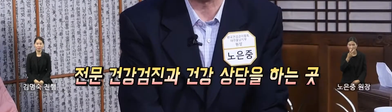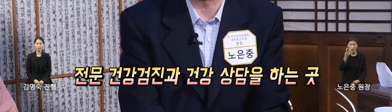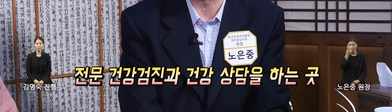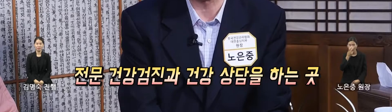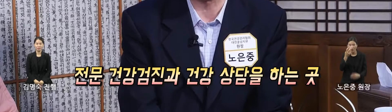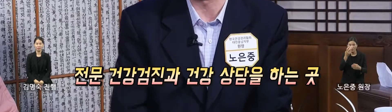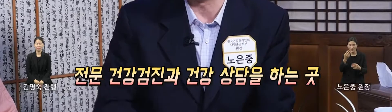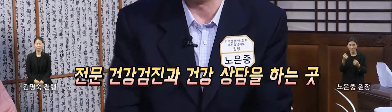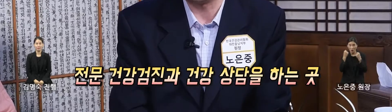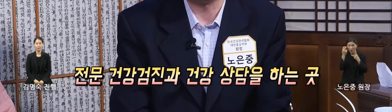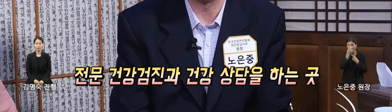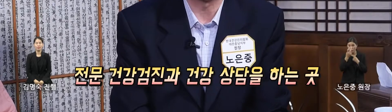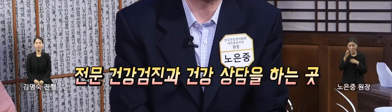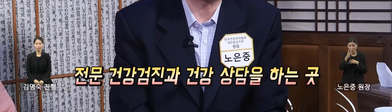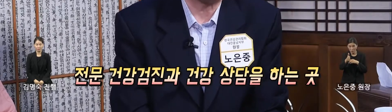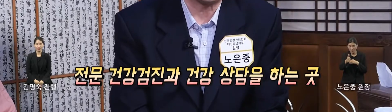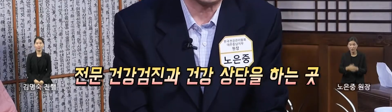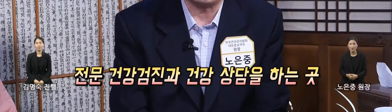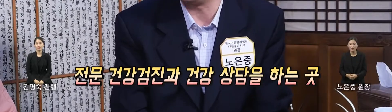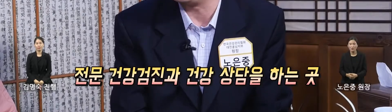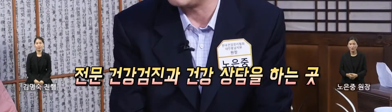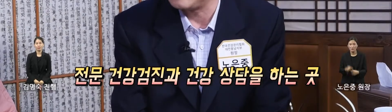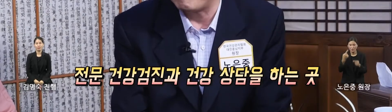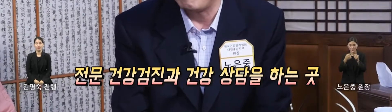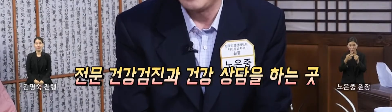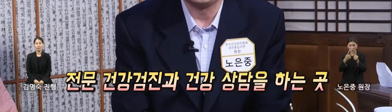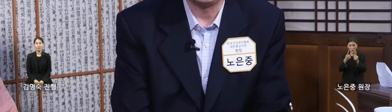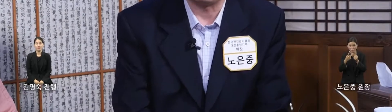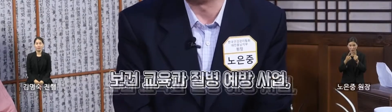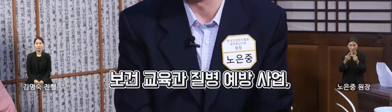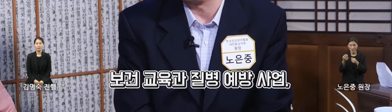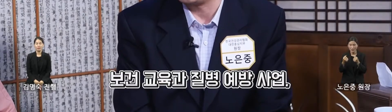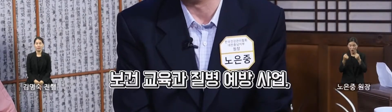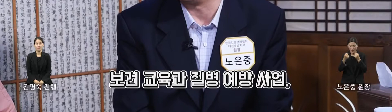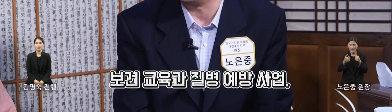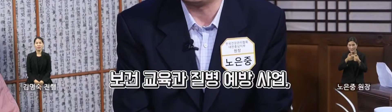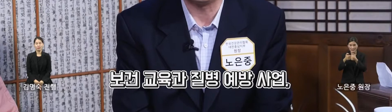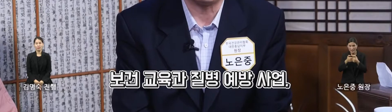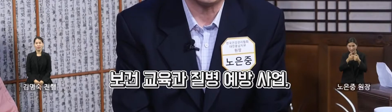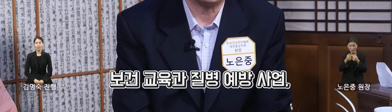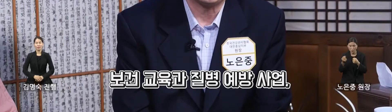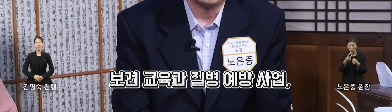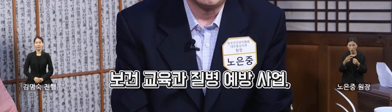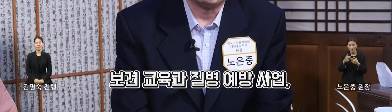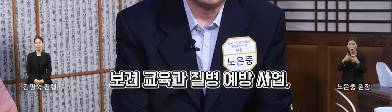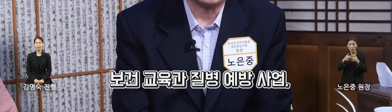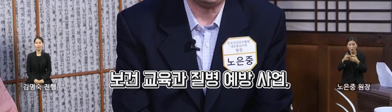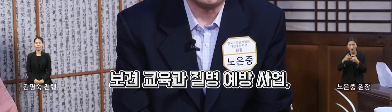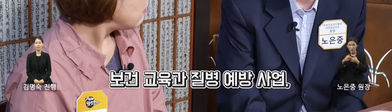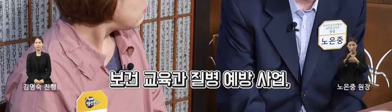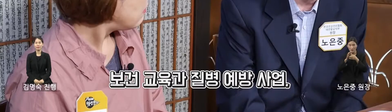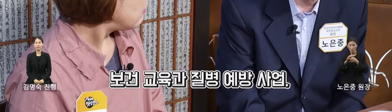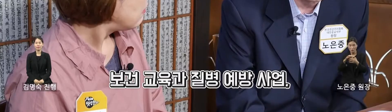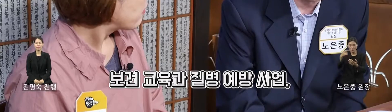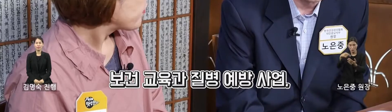전문 건강 검진을 하는 곳이고요. 이제 그다음에 이제 건강 상담, 이제 보건 교육도 하고 있고요. 그다음에 뭐